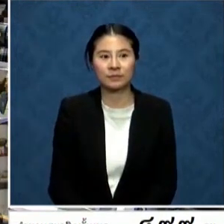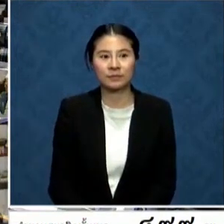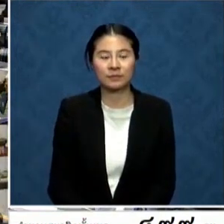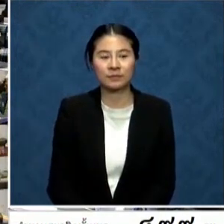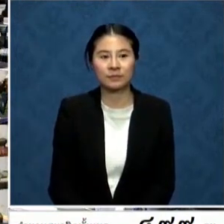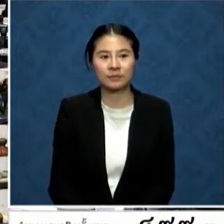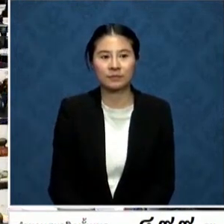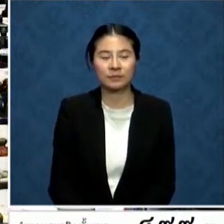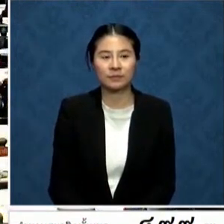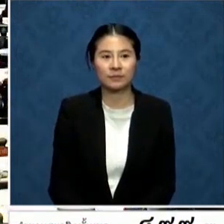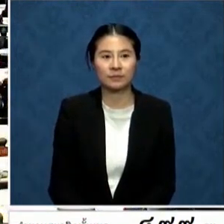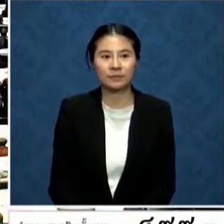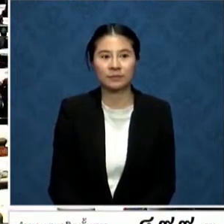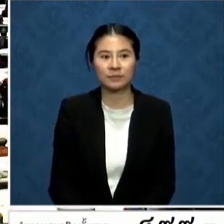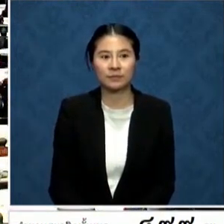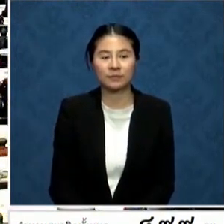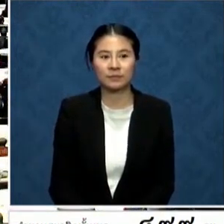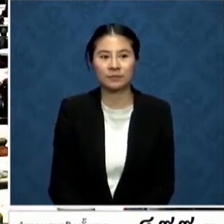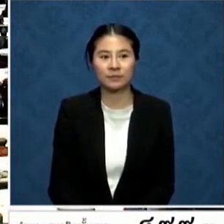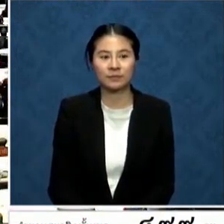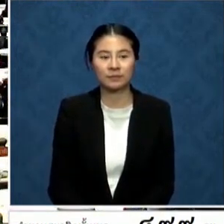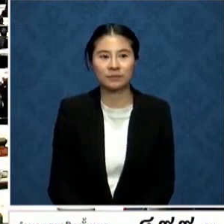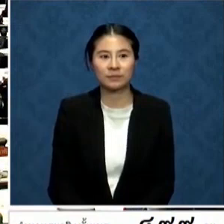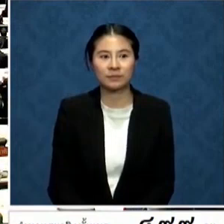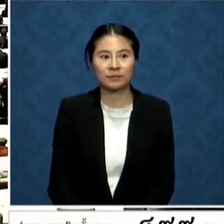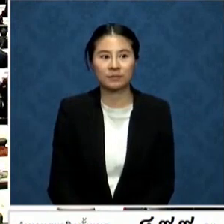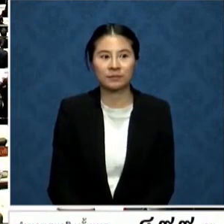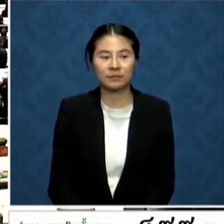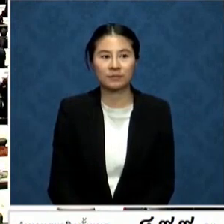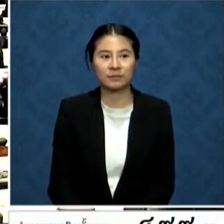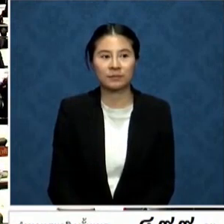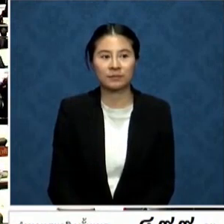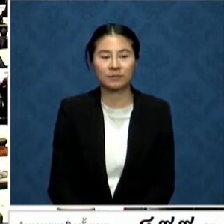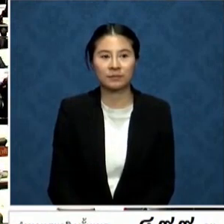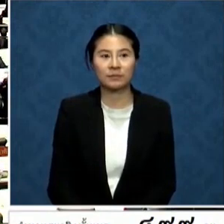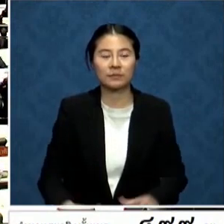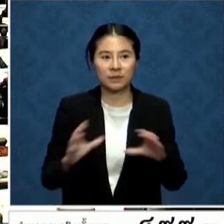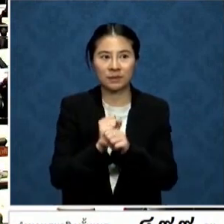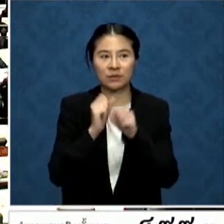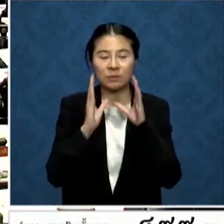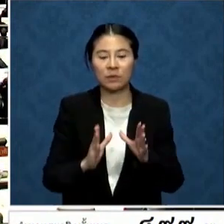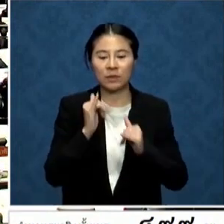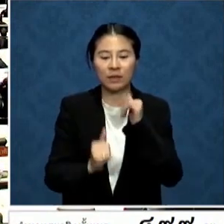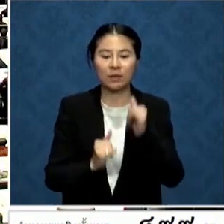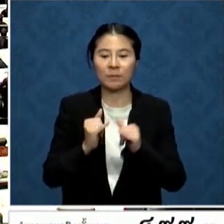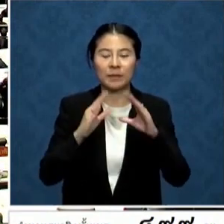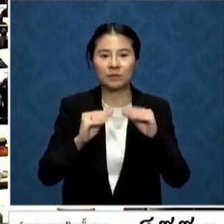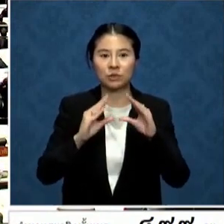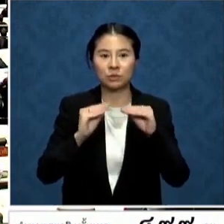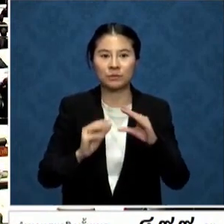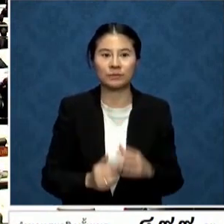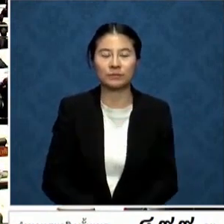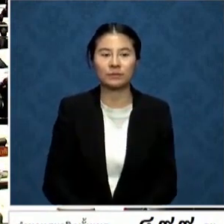ครับครับตอนนี้ผมคิดว่าใช้สิทธิ์ครบถ้วนแล้วนะครับผมขอปิดการแสดงตนครับขอเชิญเจ้าหน้าที่แสดงผล